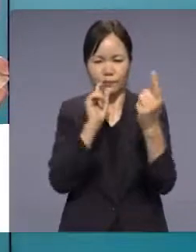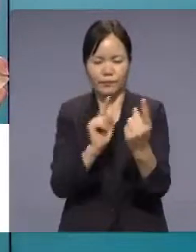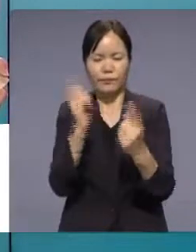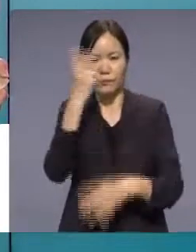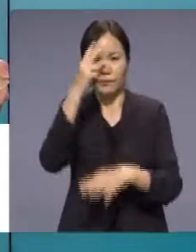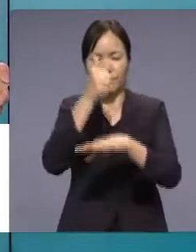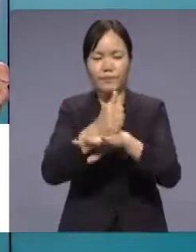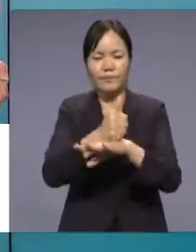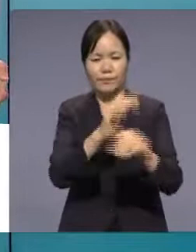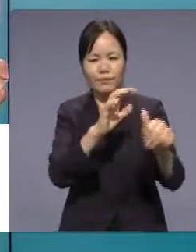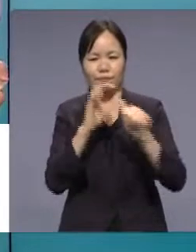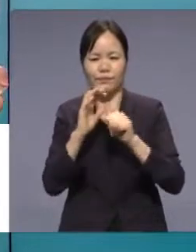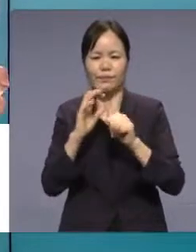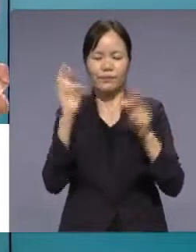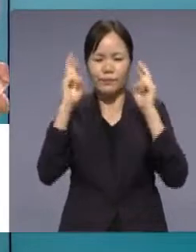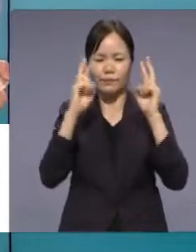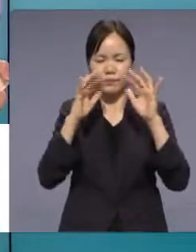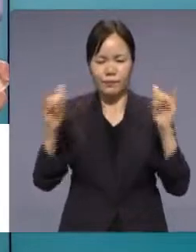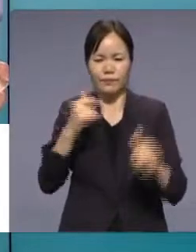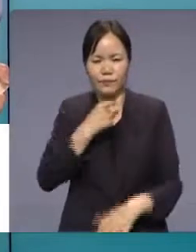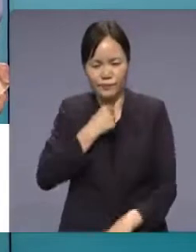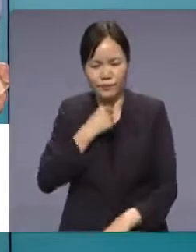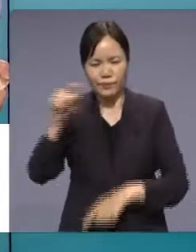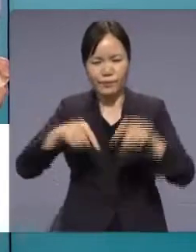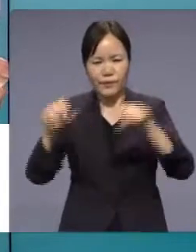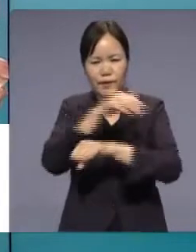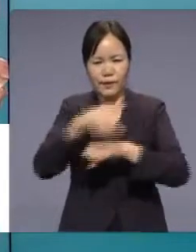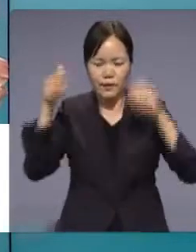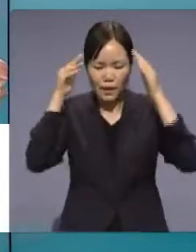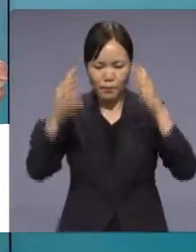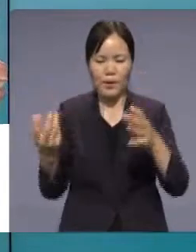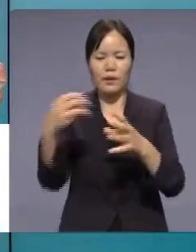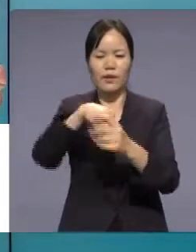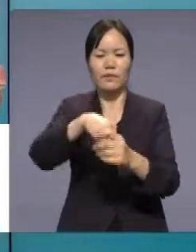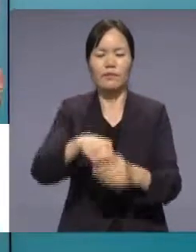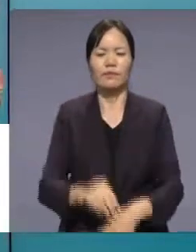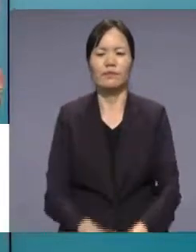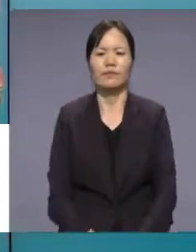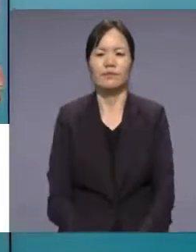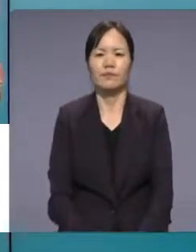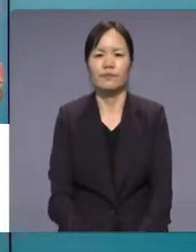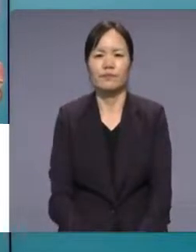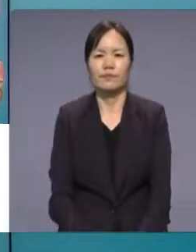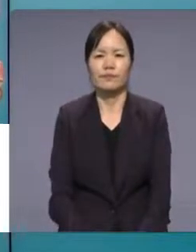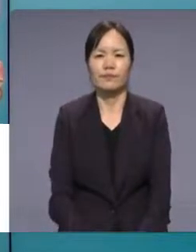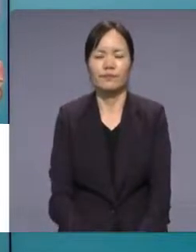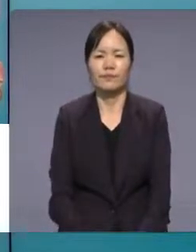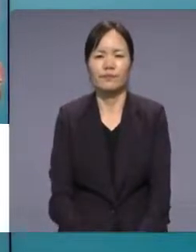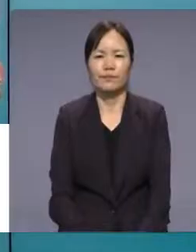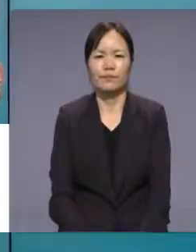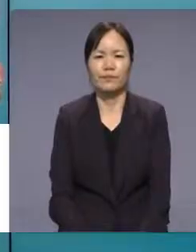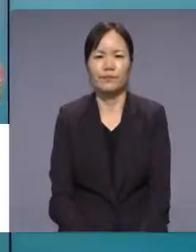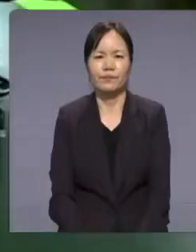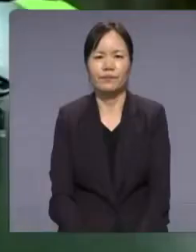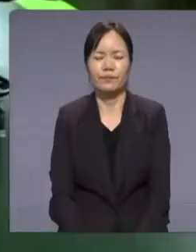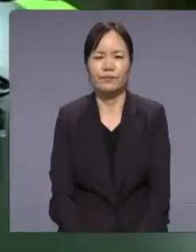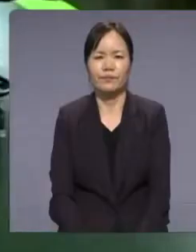조사 결과를 토대로 기업인들이 바라는 정책 방향을 담았습니다. 유승열 기자가 보도합니다.